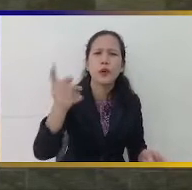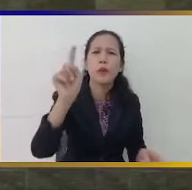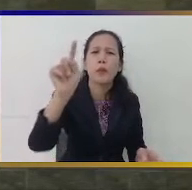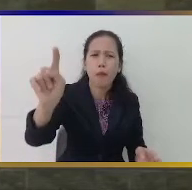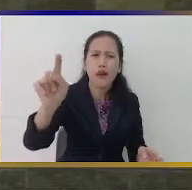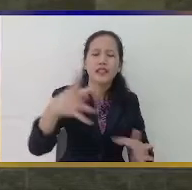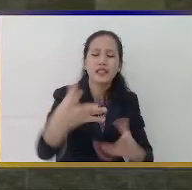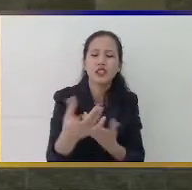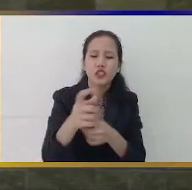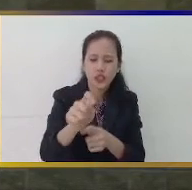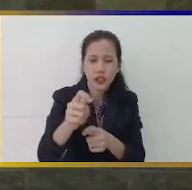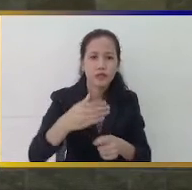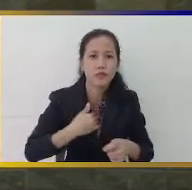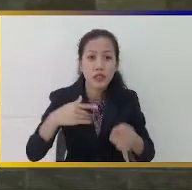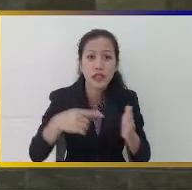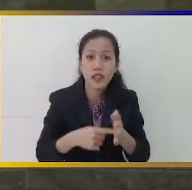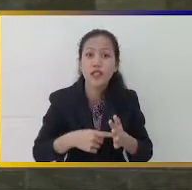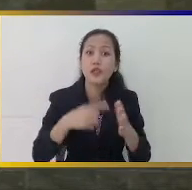this way.